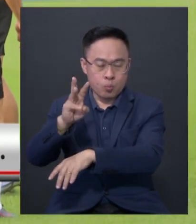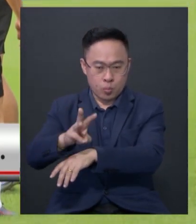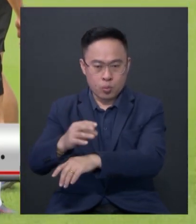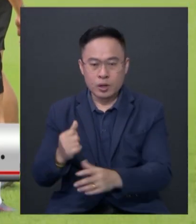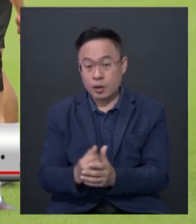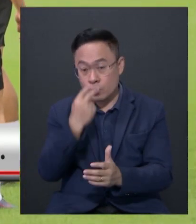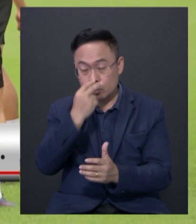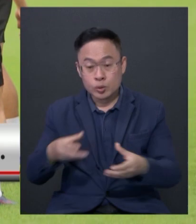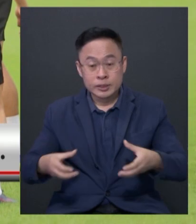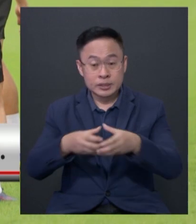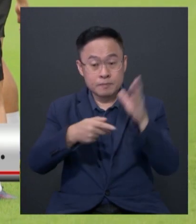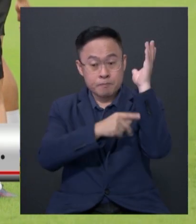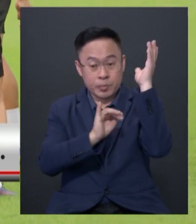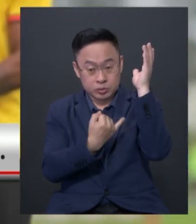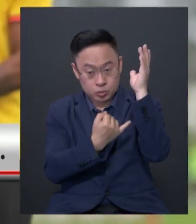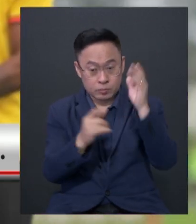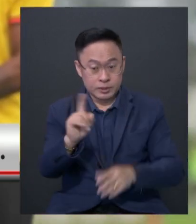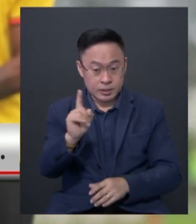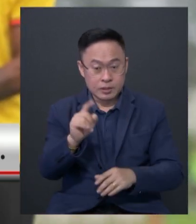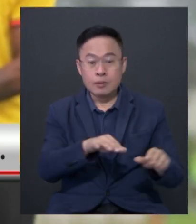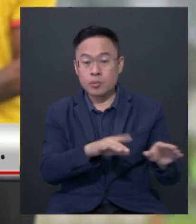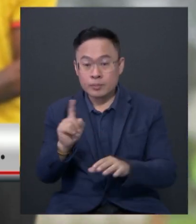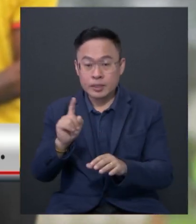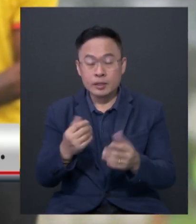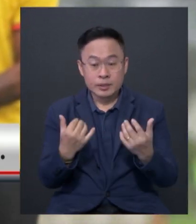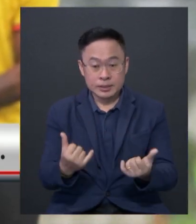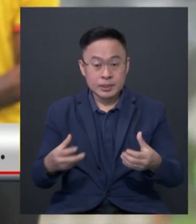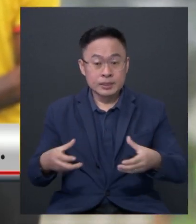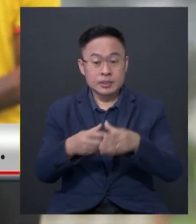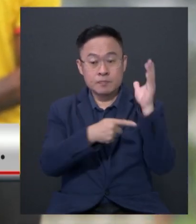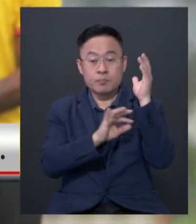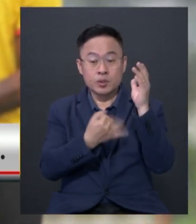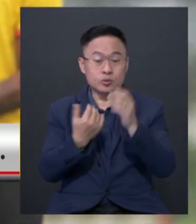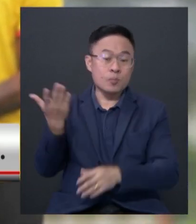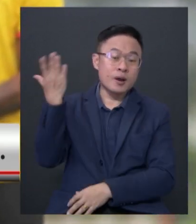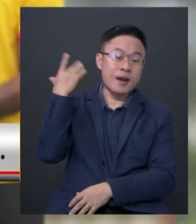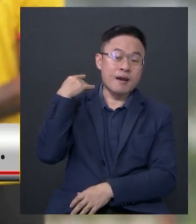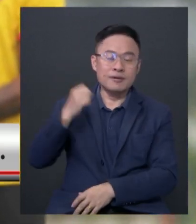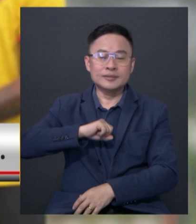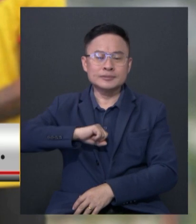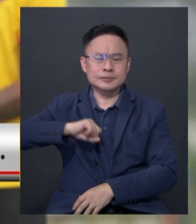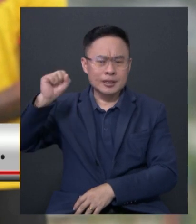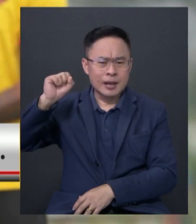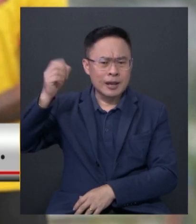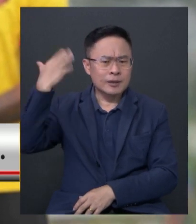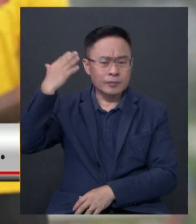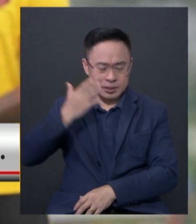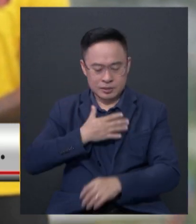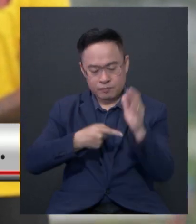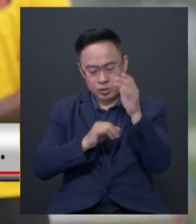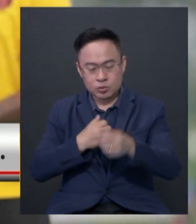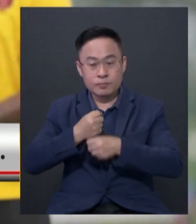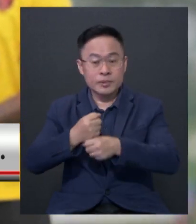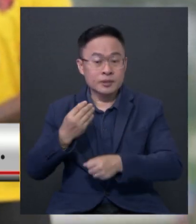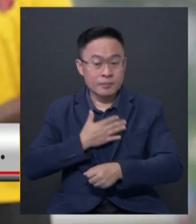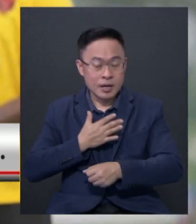ทีมเยือนอย่าง PT ประจวบ FC กันหน่อยนะคะล่าสุดก็เพิ่งจะเรียกฟอร์มเก่งค่ะกลับมาด้วยการเปิดบ้านเอาชนะช